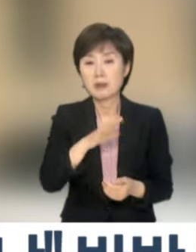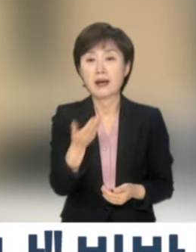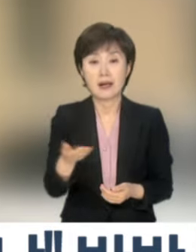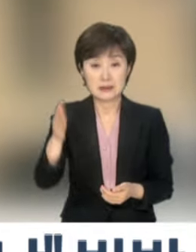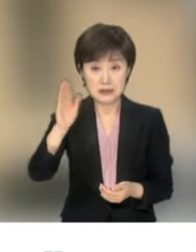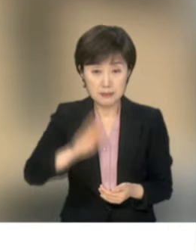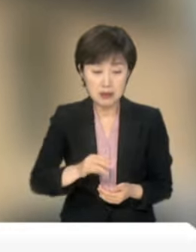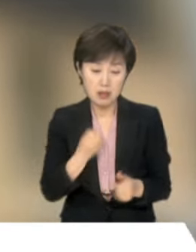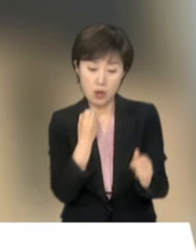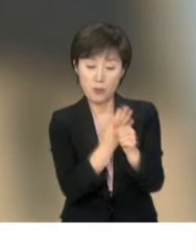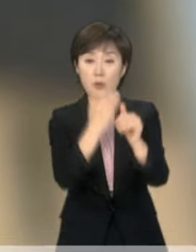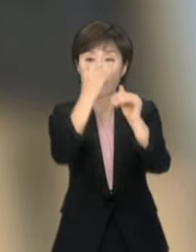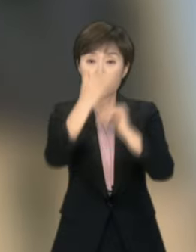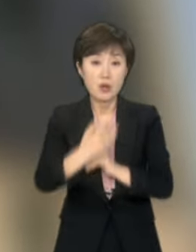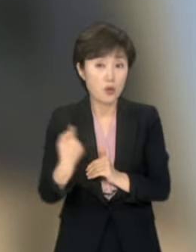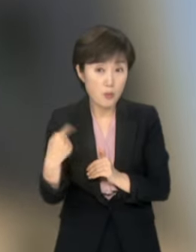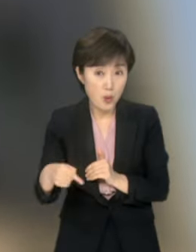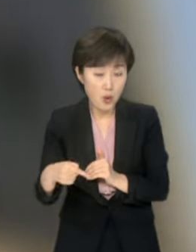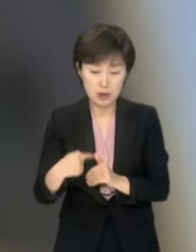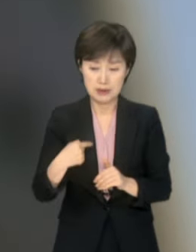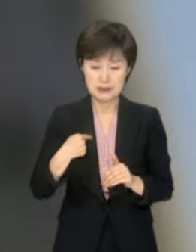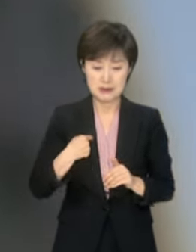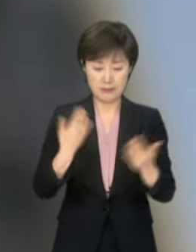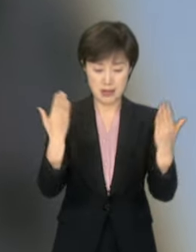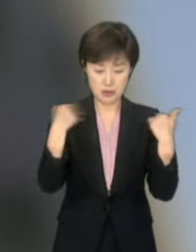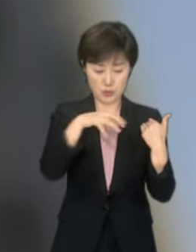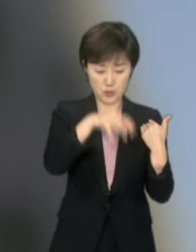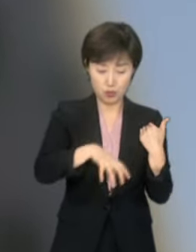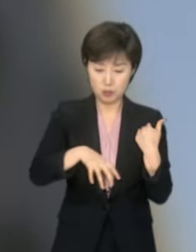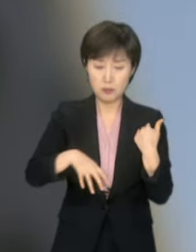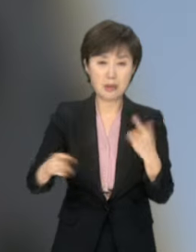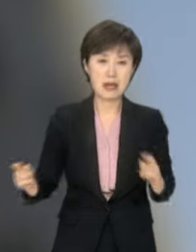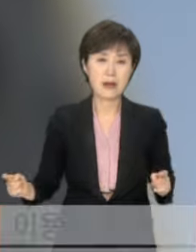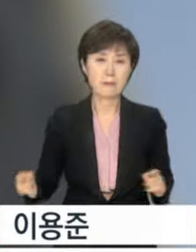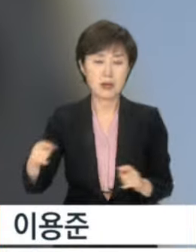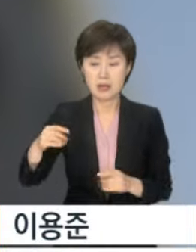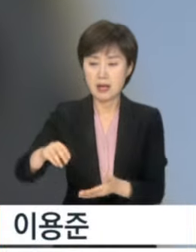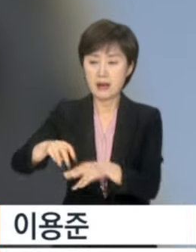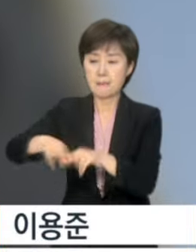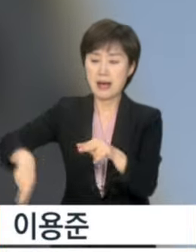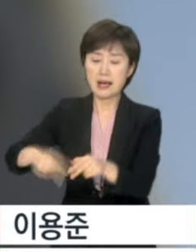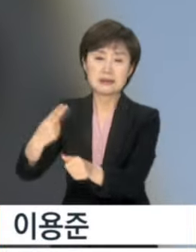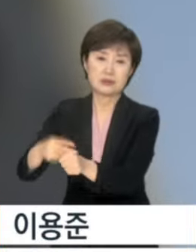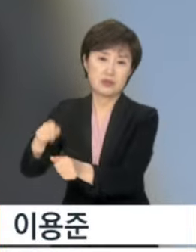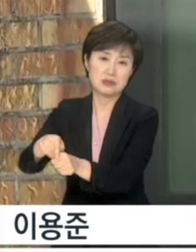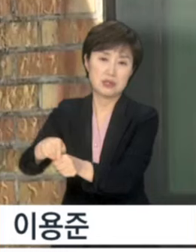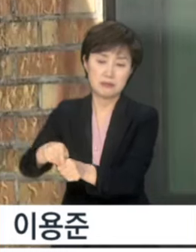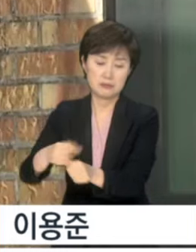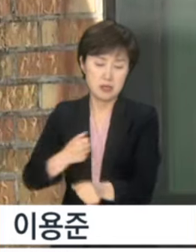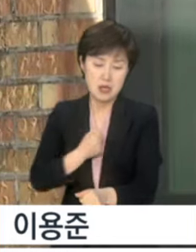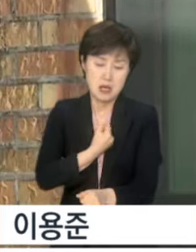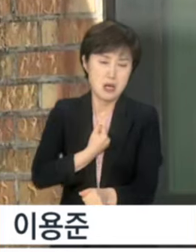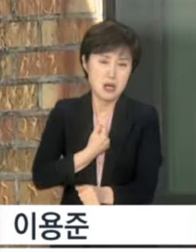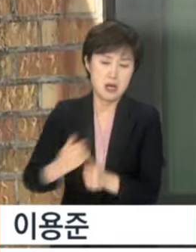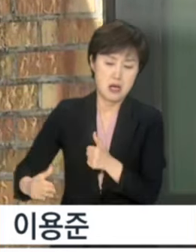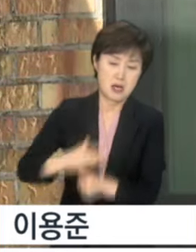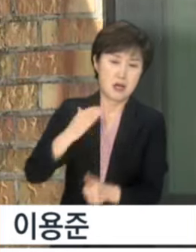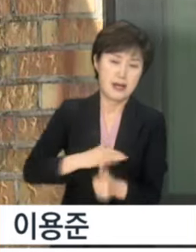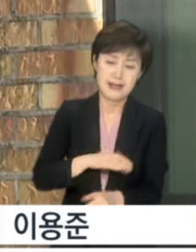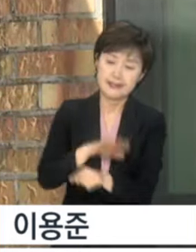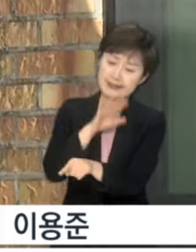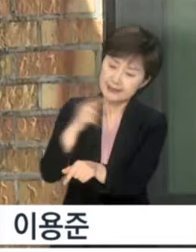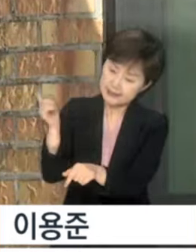다만 투서 내용과 관련해서는 현재 학교와 법적 다툼 중인 퇴직한 직원이 앙심을 품고이를